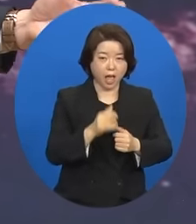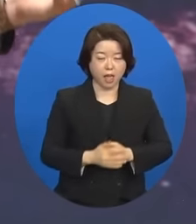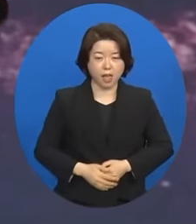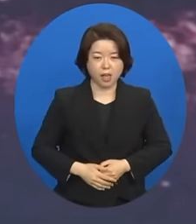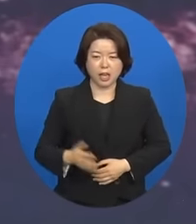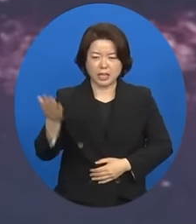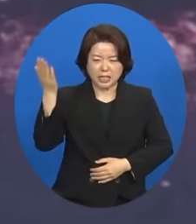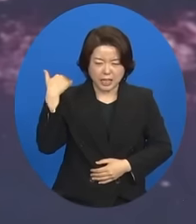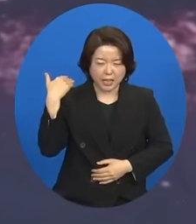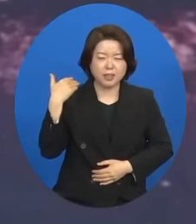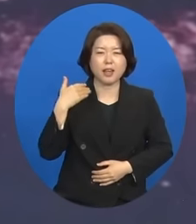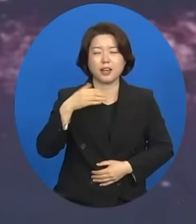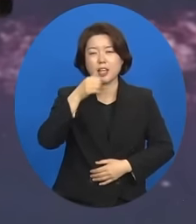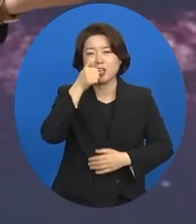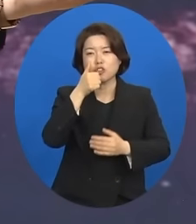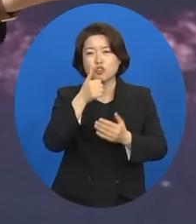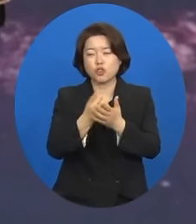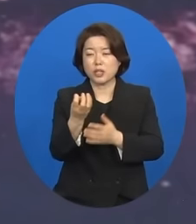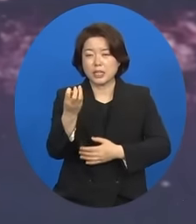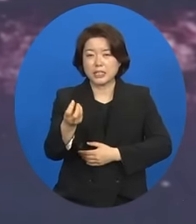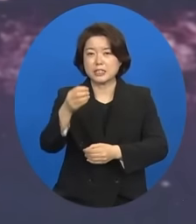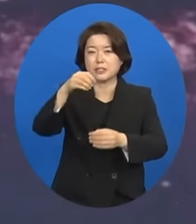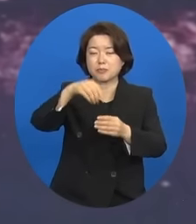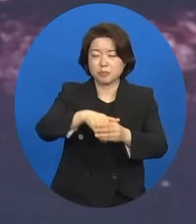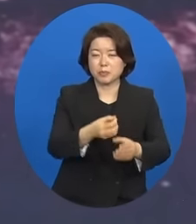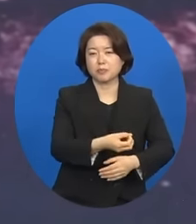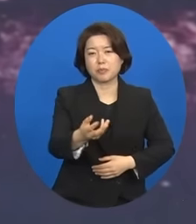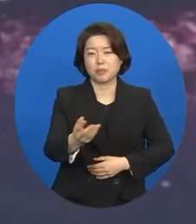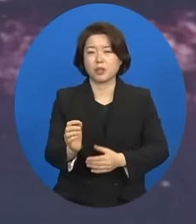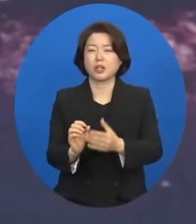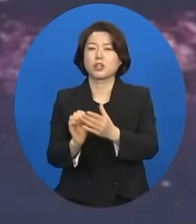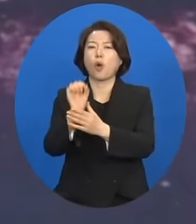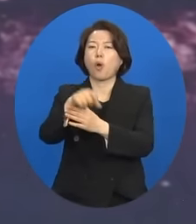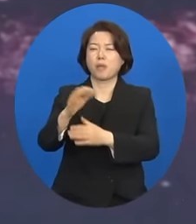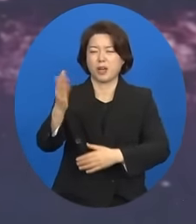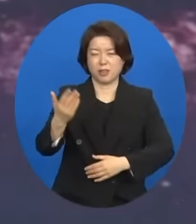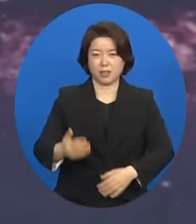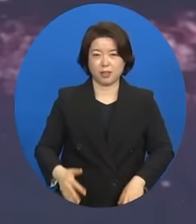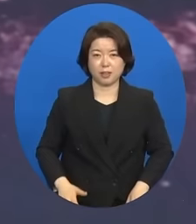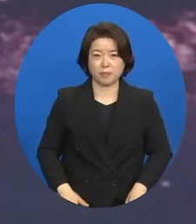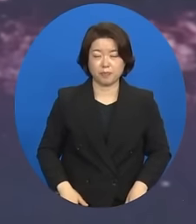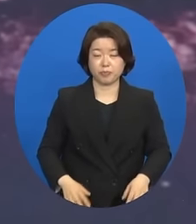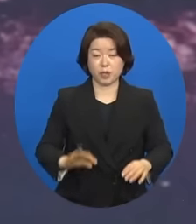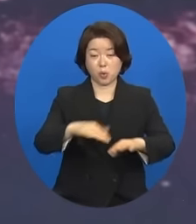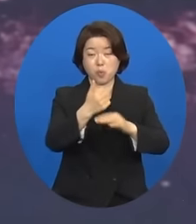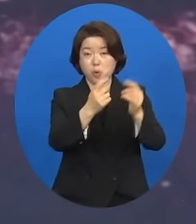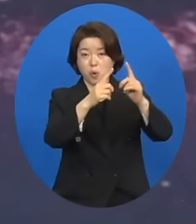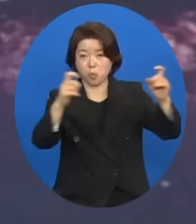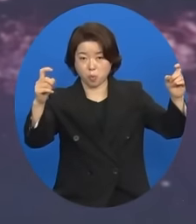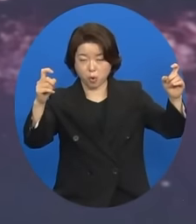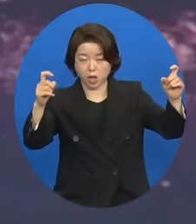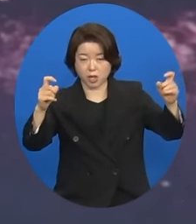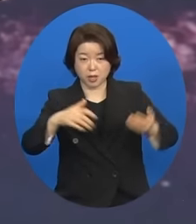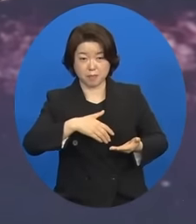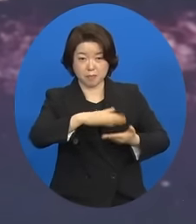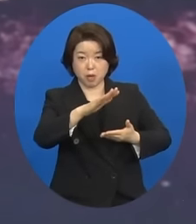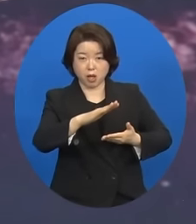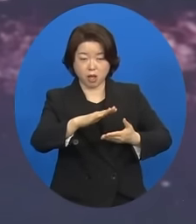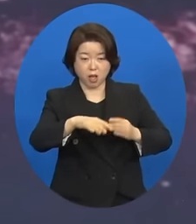씨의 열매입니다 시간이 흐르자 그것이 열매로 다가온 거죠 왕궁에서 쫓겨납니다 맨발로 왕궁에서